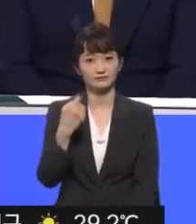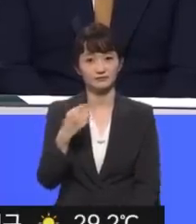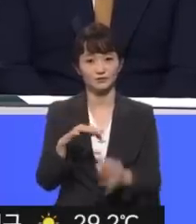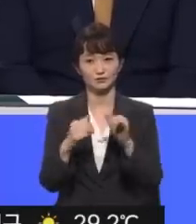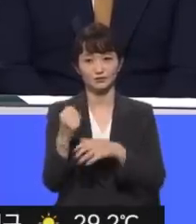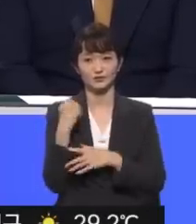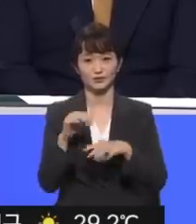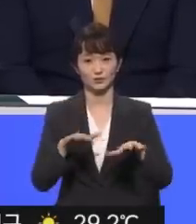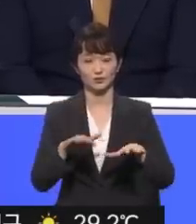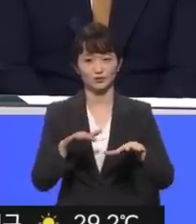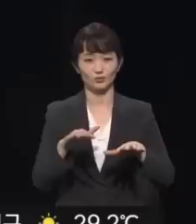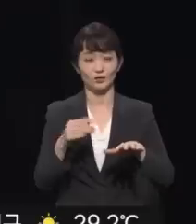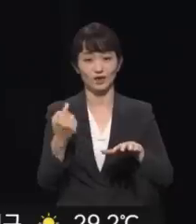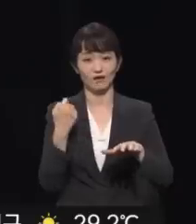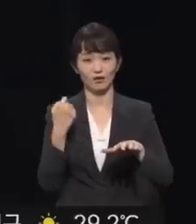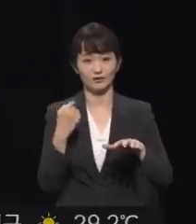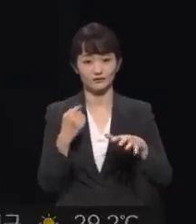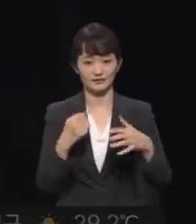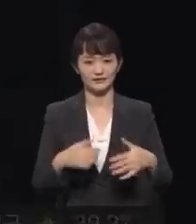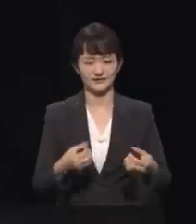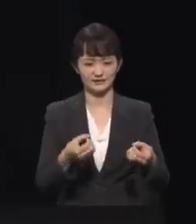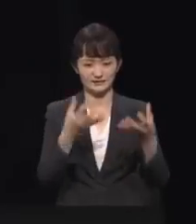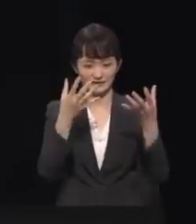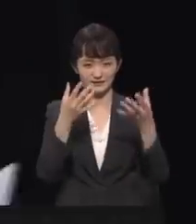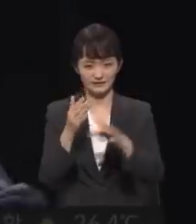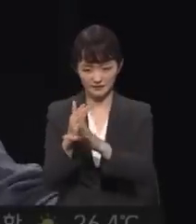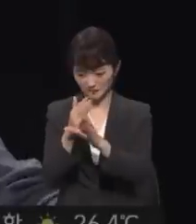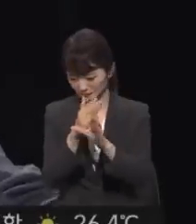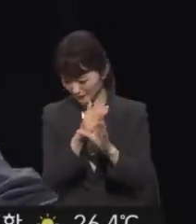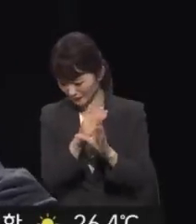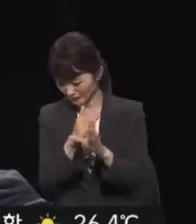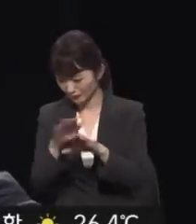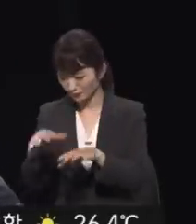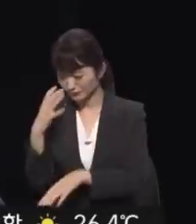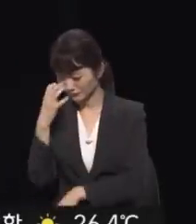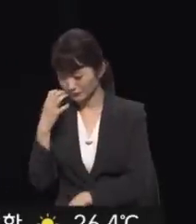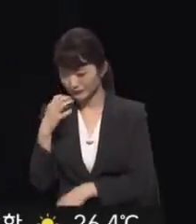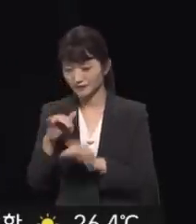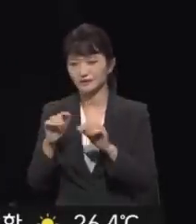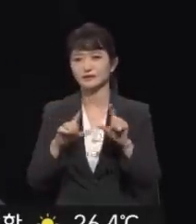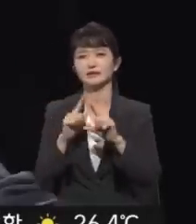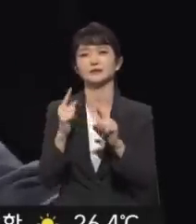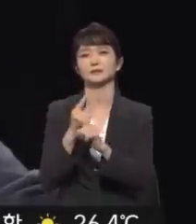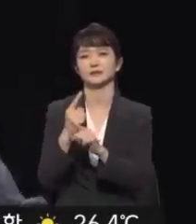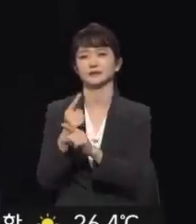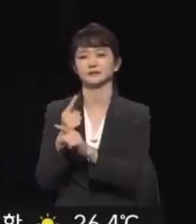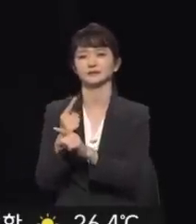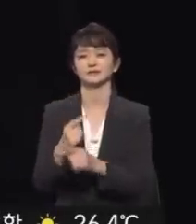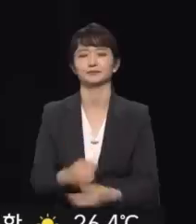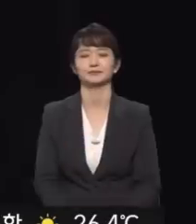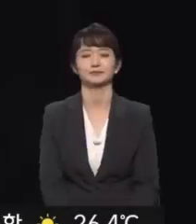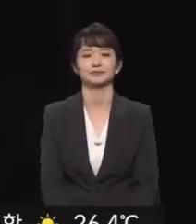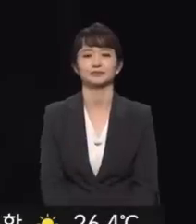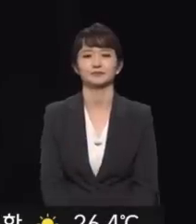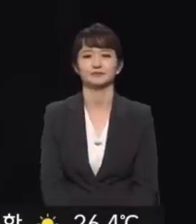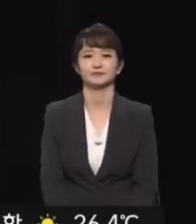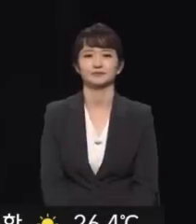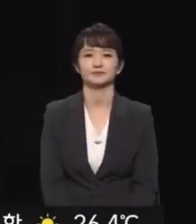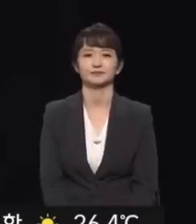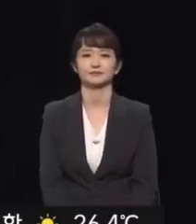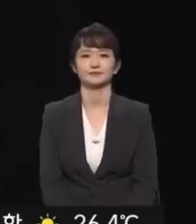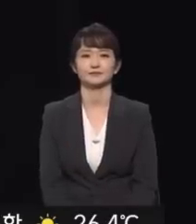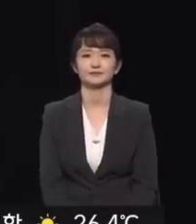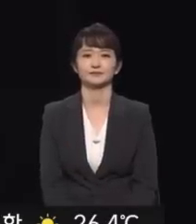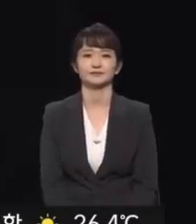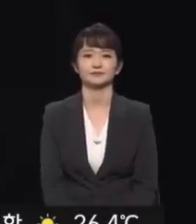그렇네요 늘 변수가 따르는 게 인생입니다 라고 의결 되셨습니다 예 다음은 강좌 아나운서가